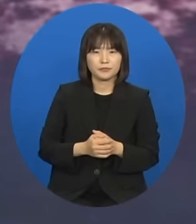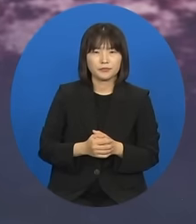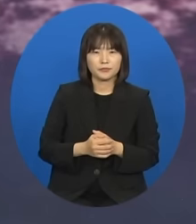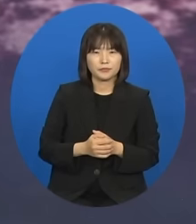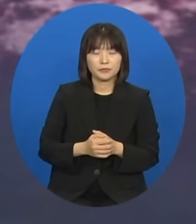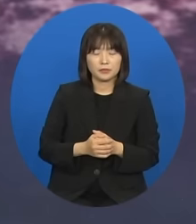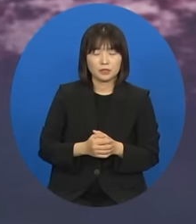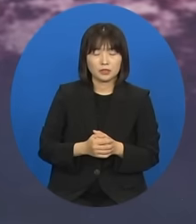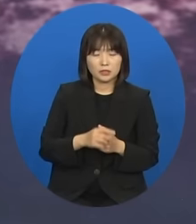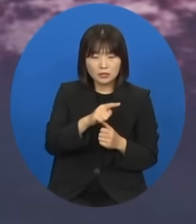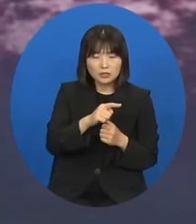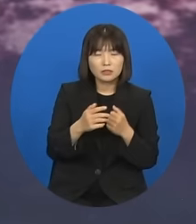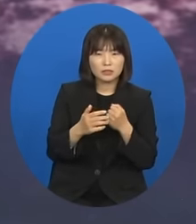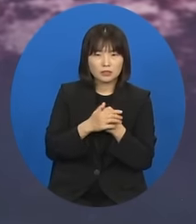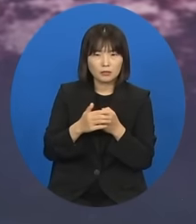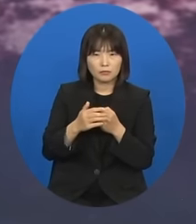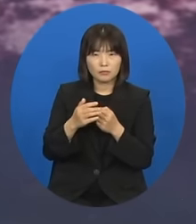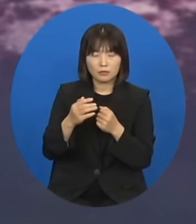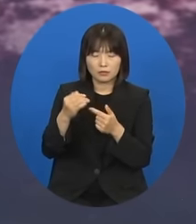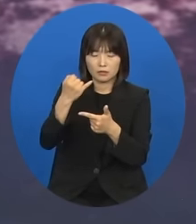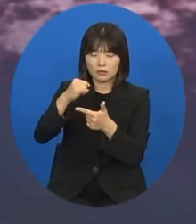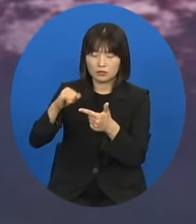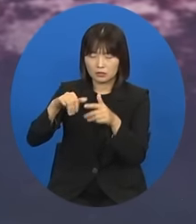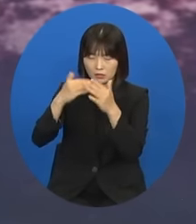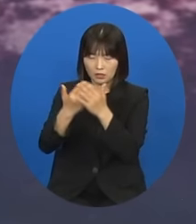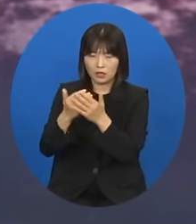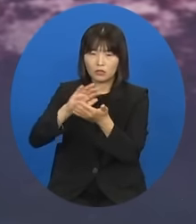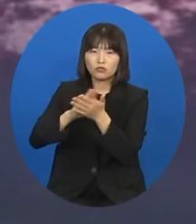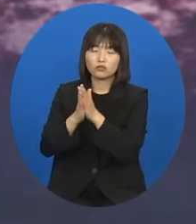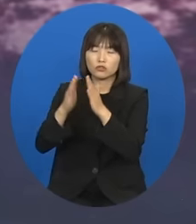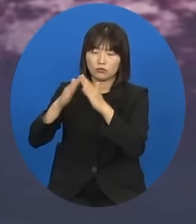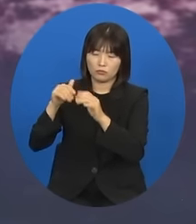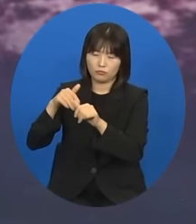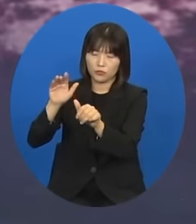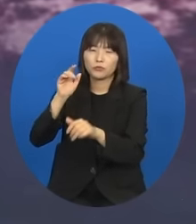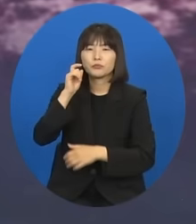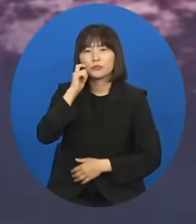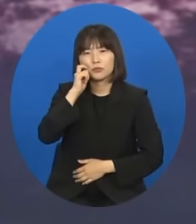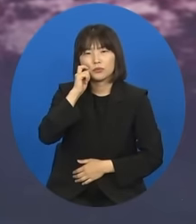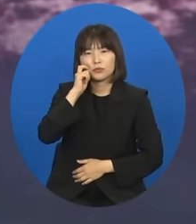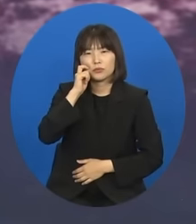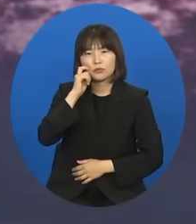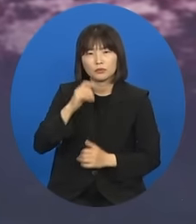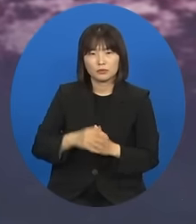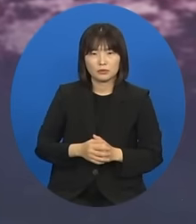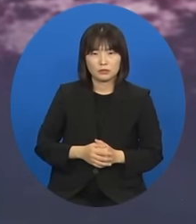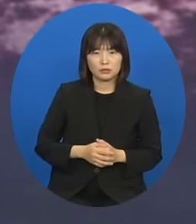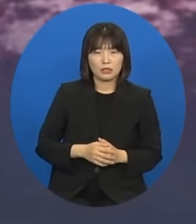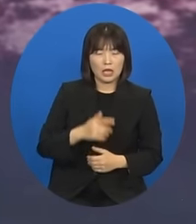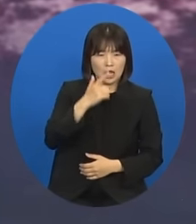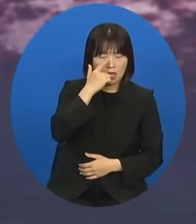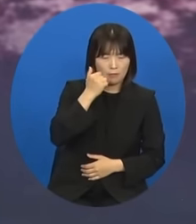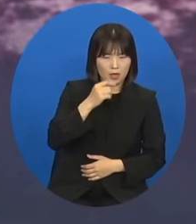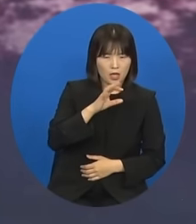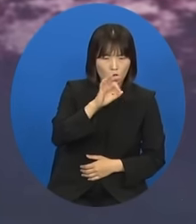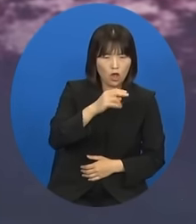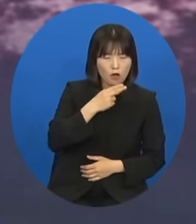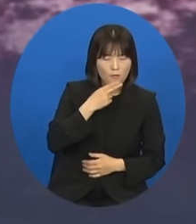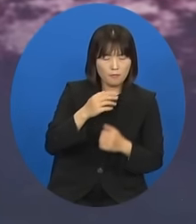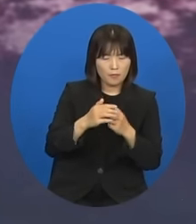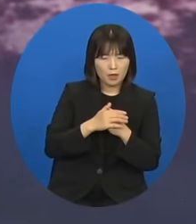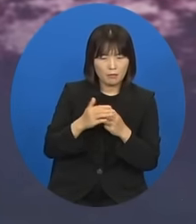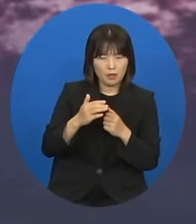없었던 것이죠 뭐 아빠의 자존심이 있어서 어린아이한테 돈이 없어서 뻔했다 뭐 말은 못 한 것